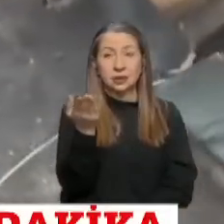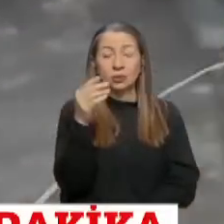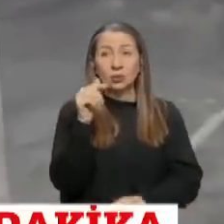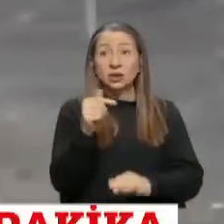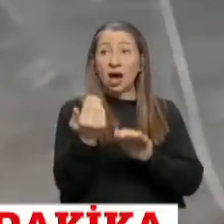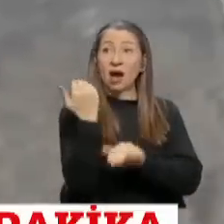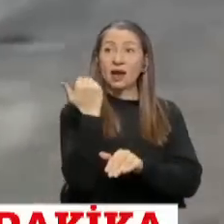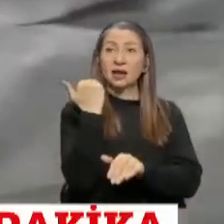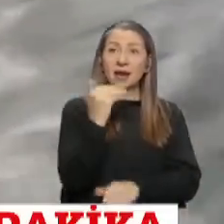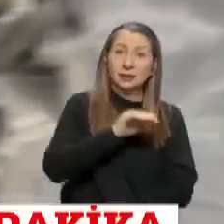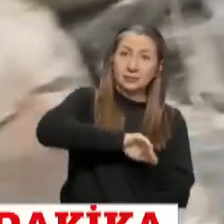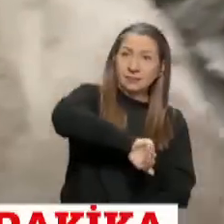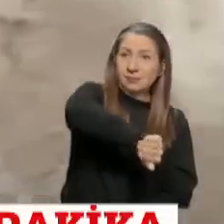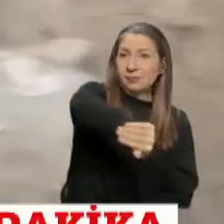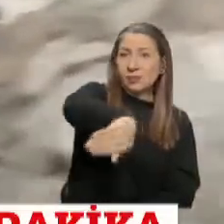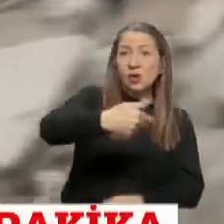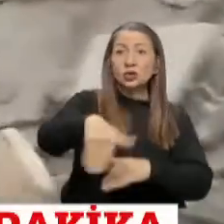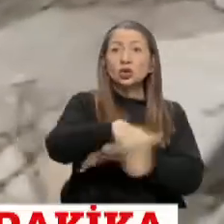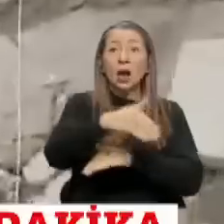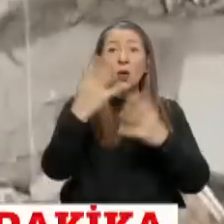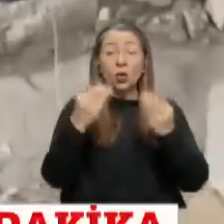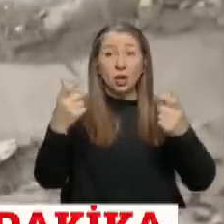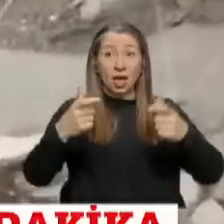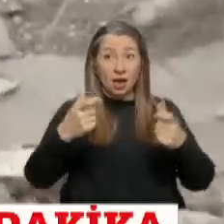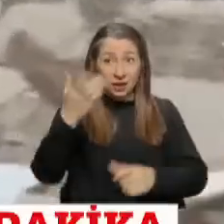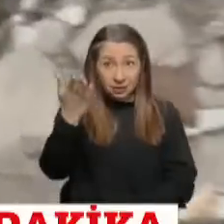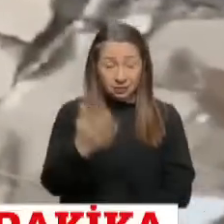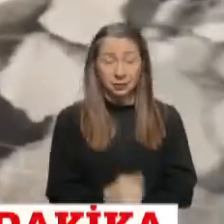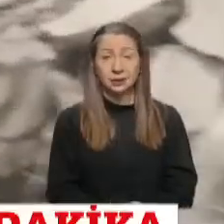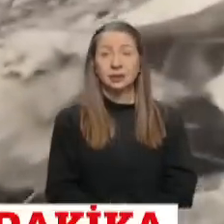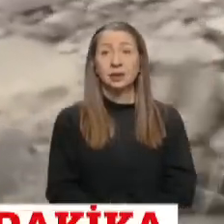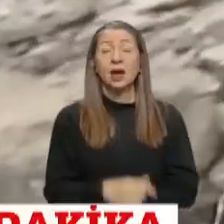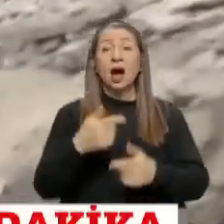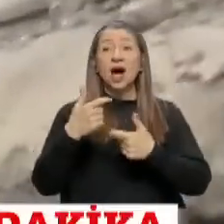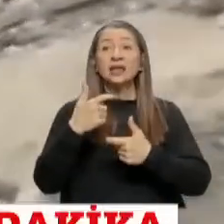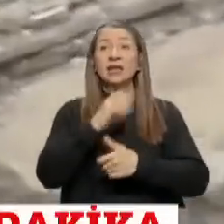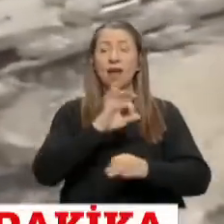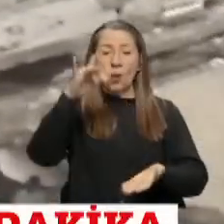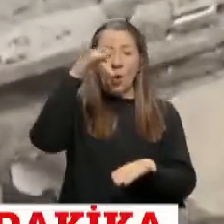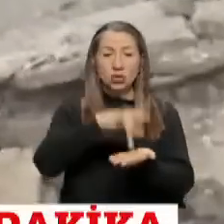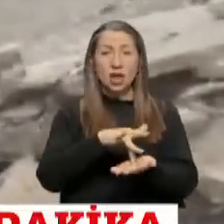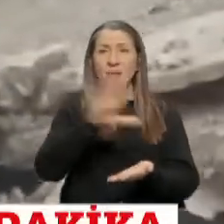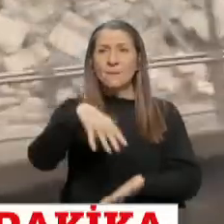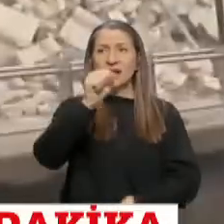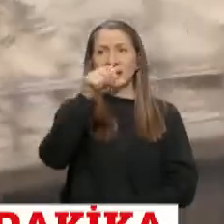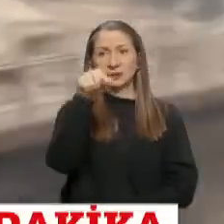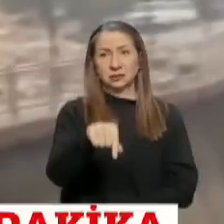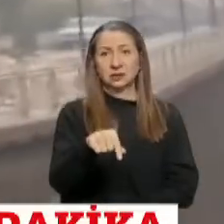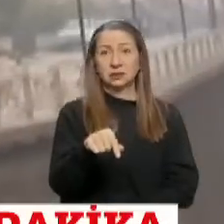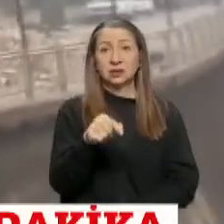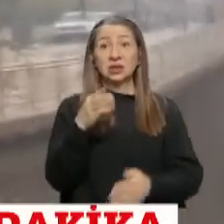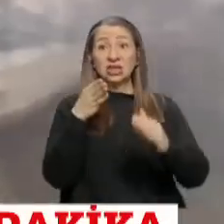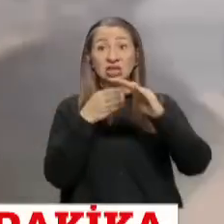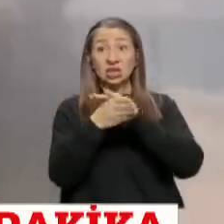Burası arka tarafa ilerleyen sokakların olduğu yer. Hatay'ın tam kalbi, tam merkezi. İçeriye